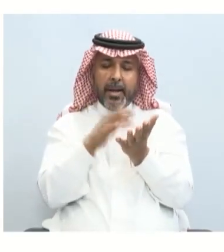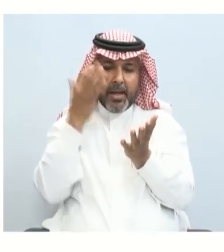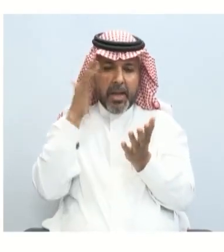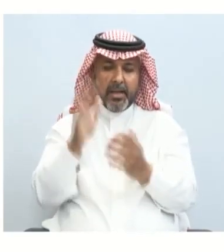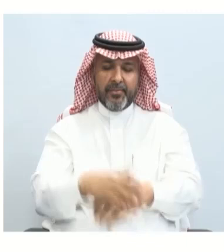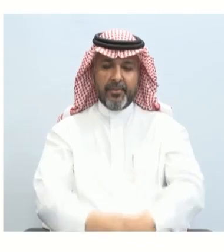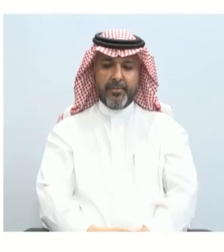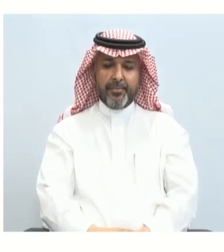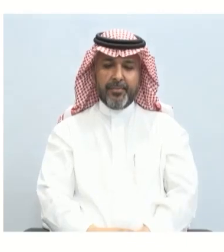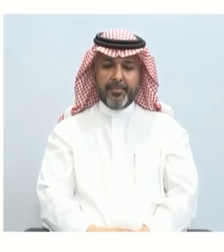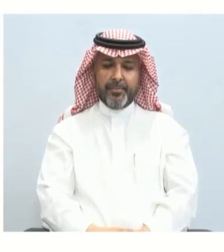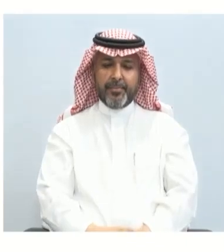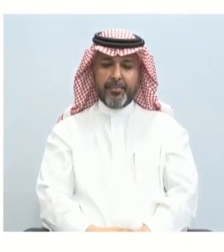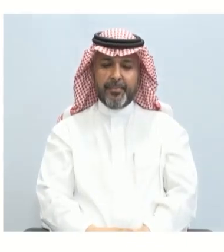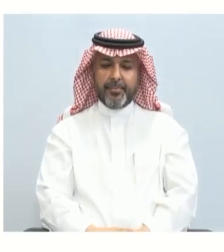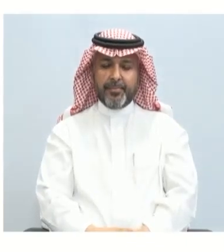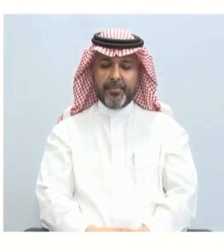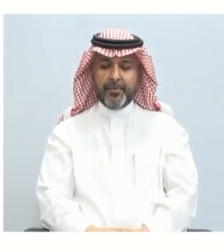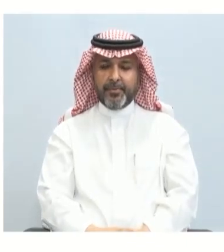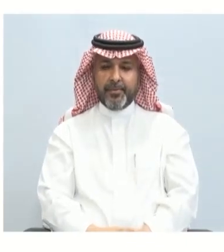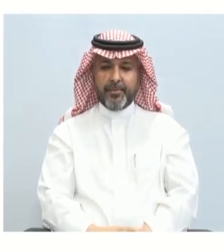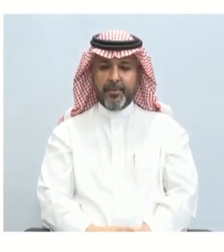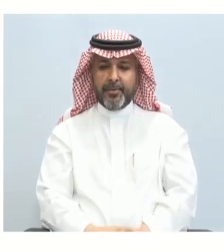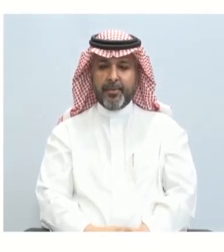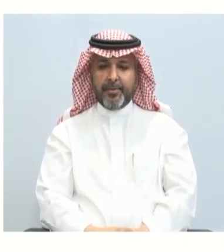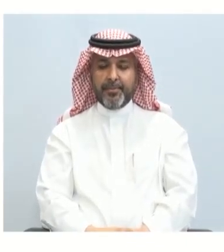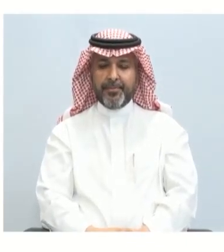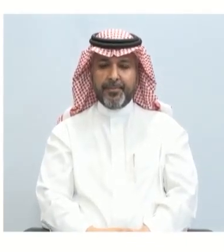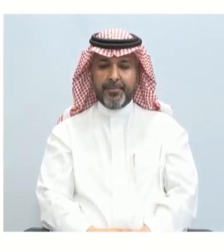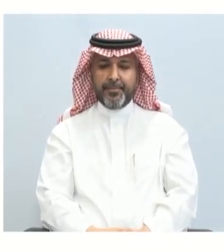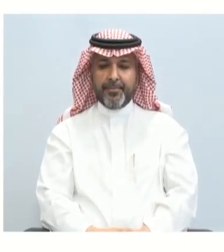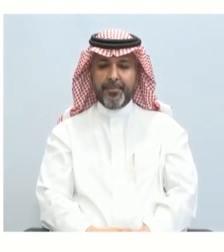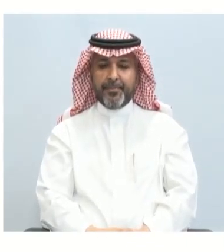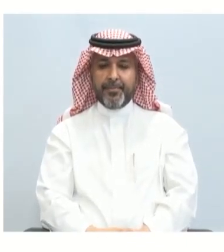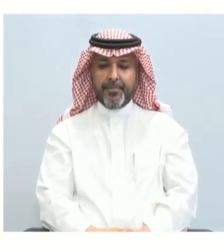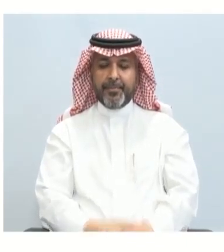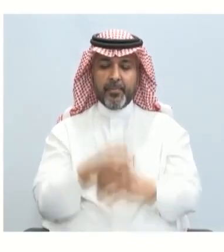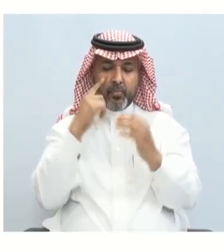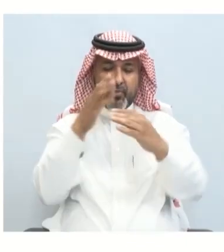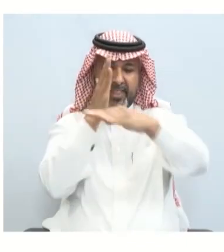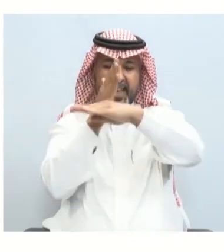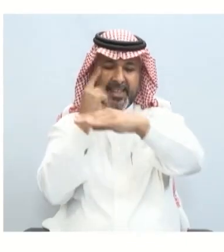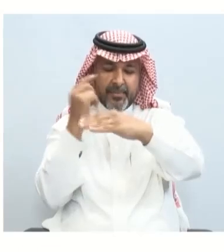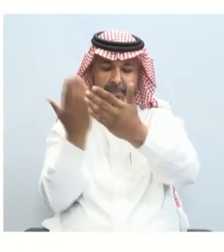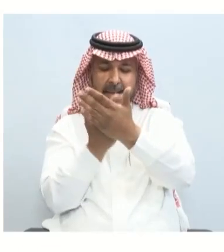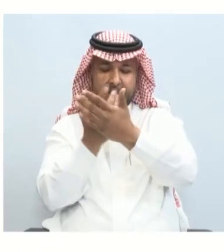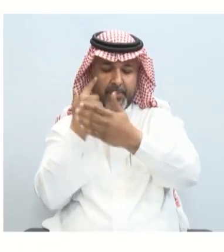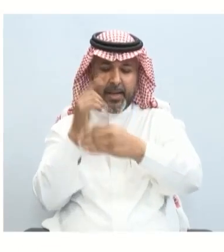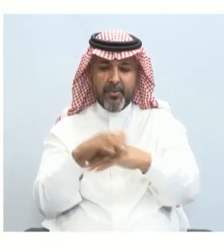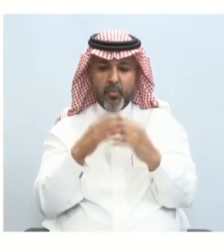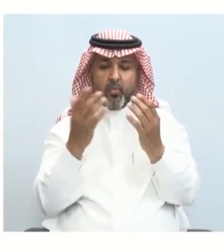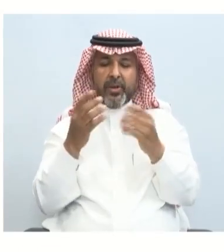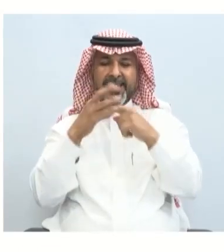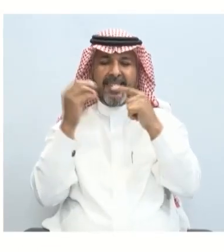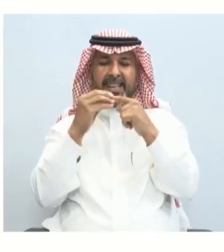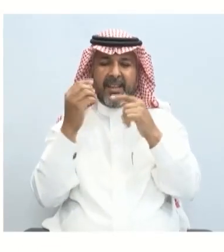بامكانك انك تقول والله الكوساين سالب نص يعني من خلال دائره الوحده وين السالب